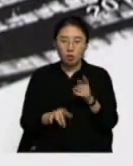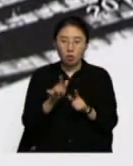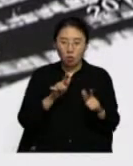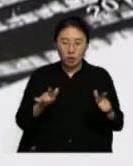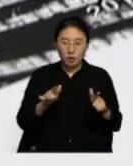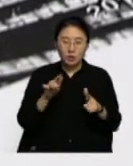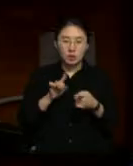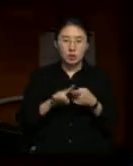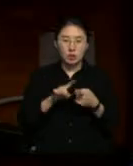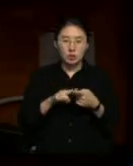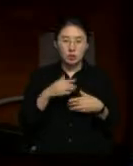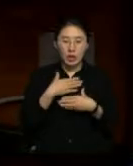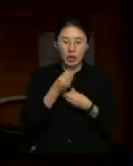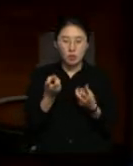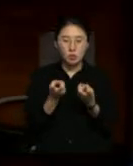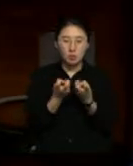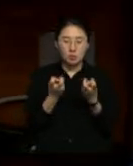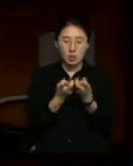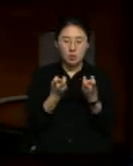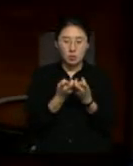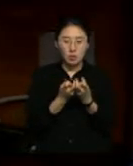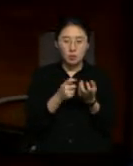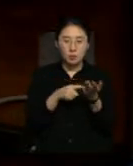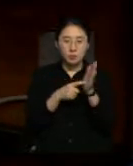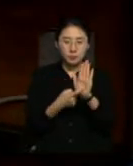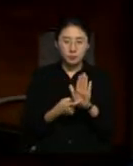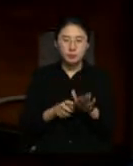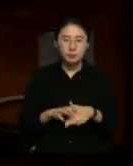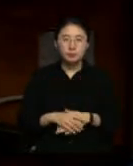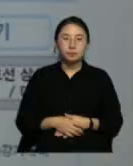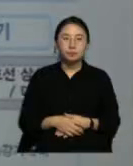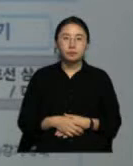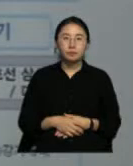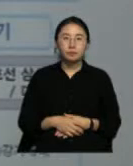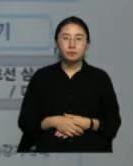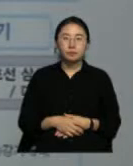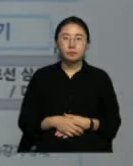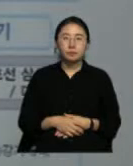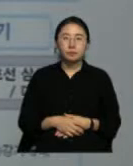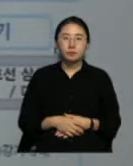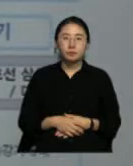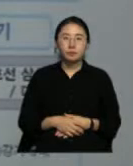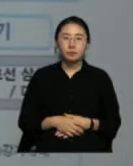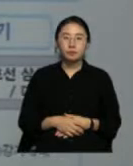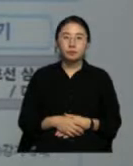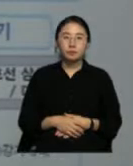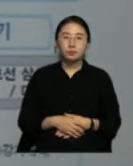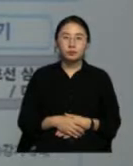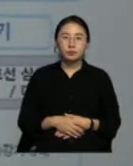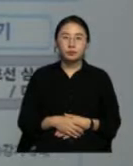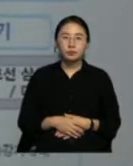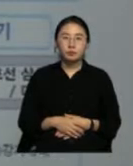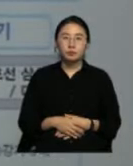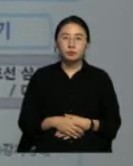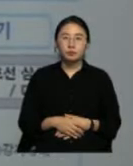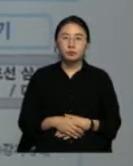대한 다양한 안전 대책도 시행할 거라고 설명했습니다. 딜라이브 서울경기 케이블TV 지역배입니다.